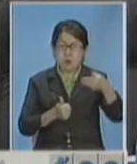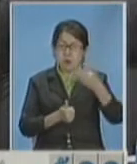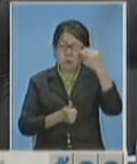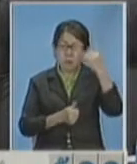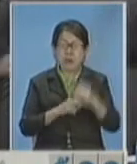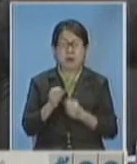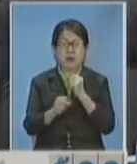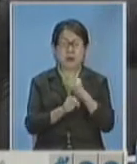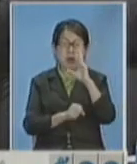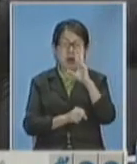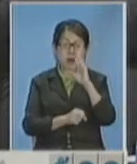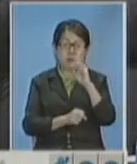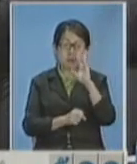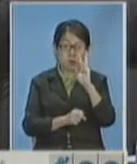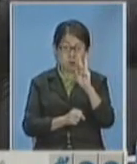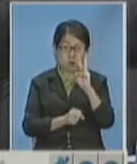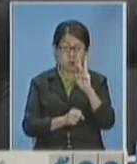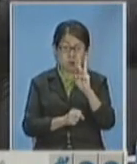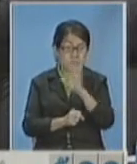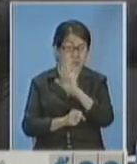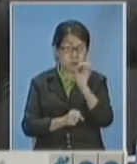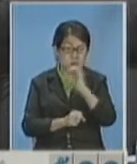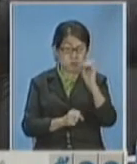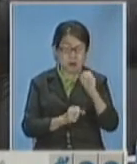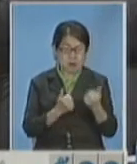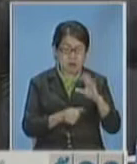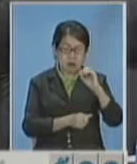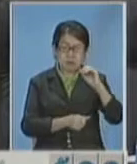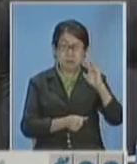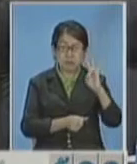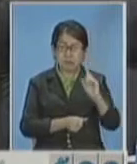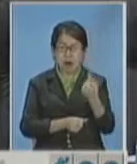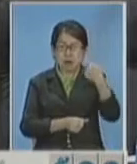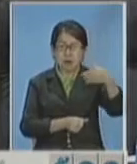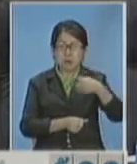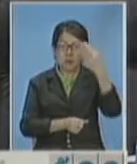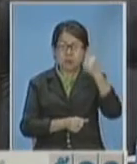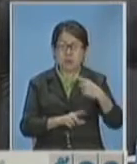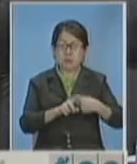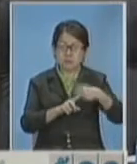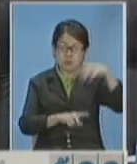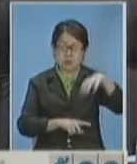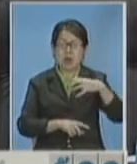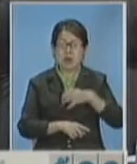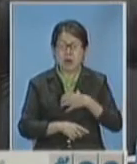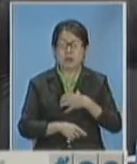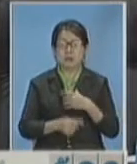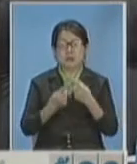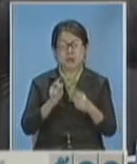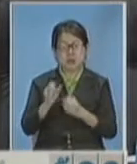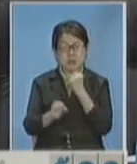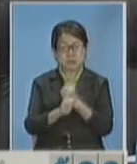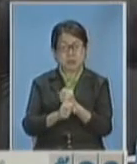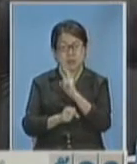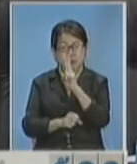าณ56เป็นค่าเช่าโกดังปี51แต่ปี57โผล่มาได้ขณะเดียวกันอคส.เมื่อปีงบประมาณขอปี